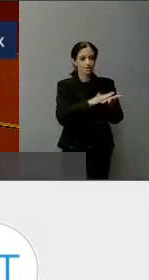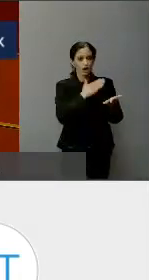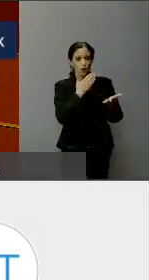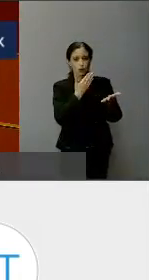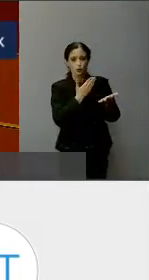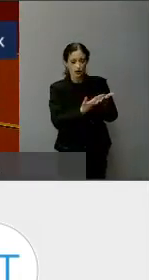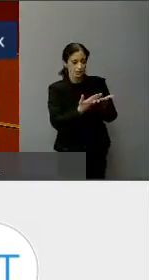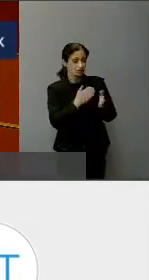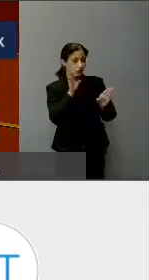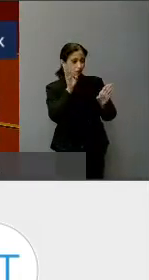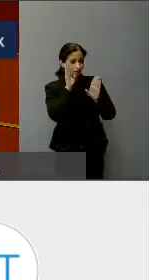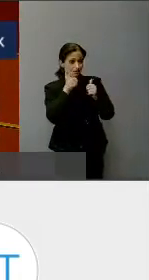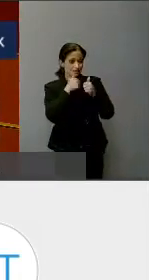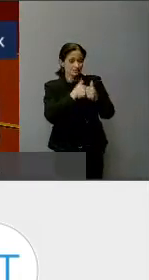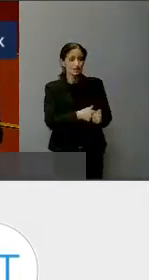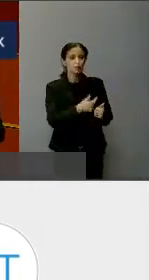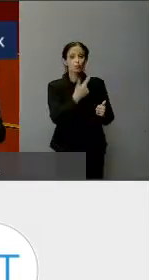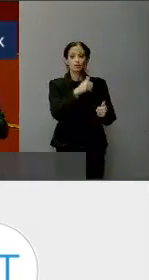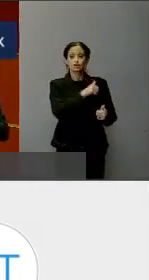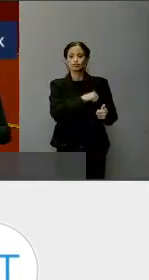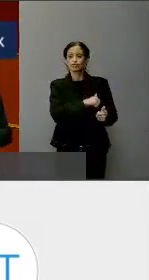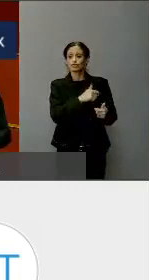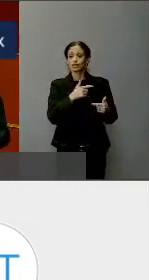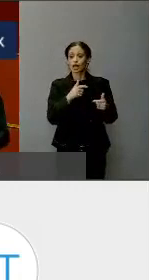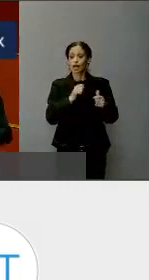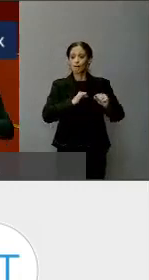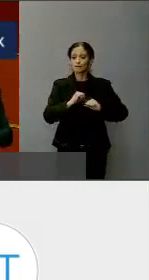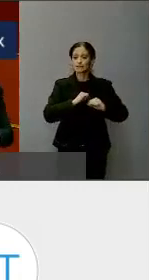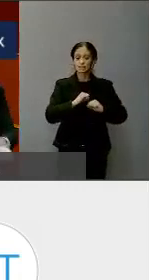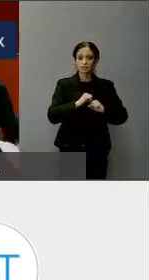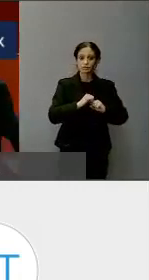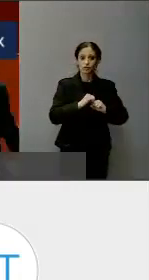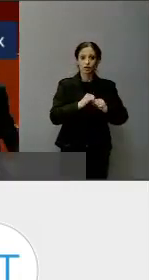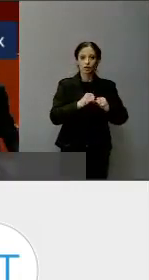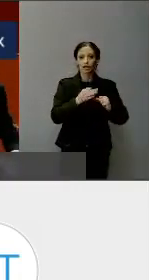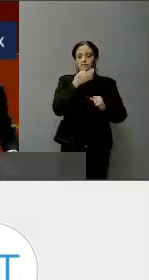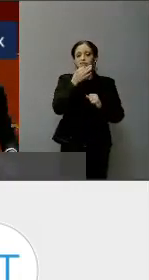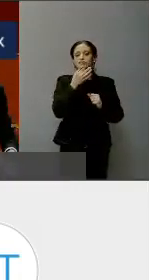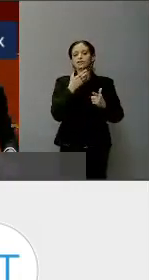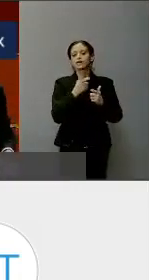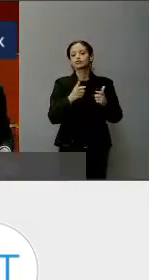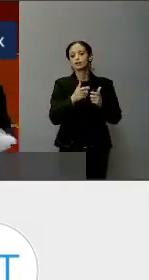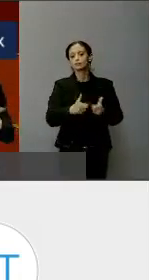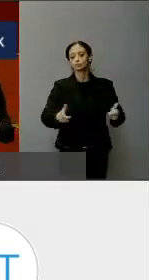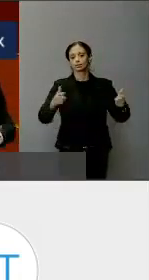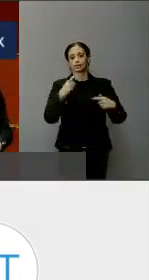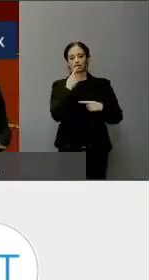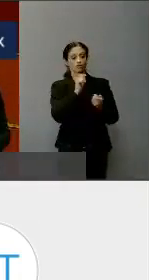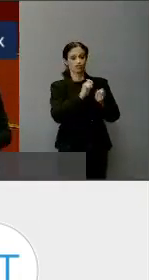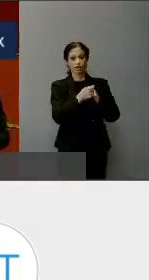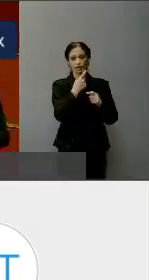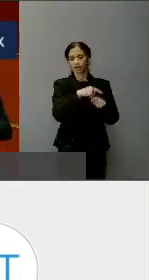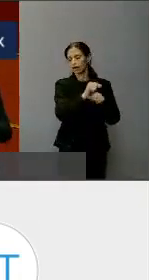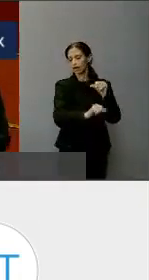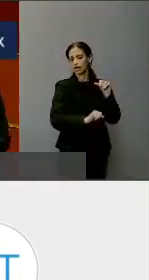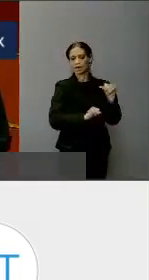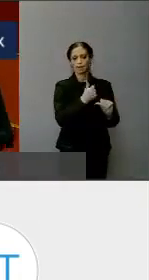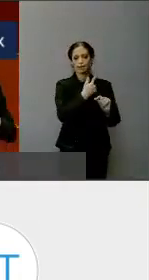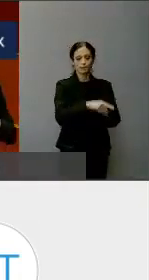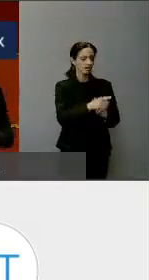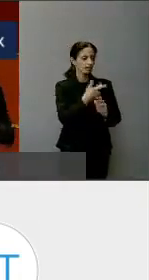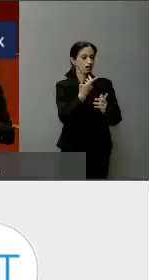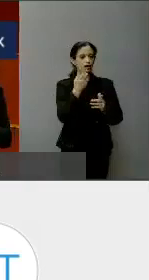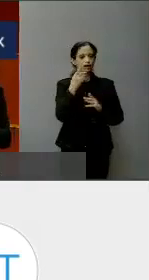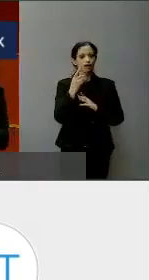modificazione da parte della civica amministrazione la città metropolitana va detto dovete cambiare la variante dovete cambiarla perché è contraria